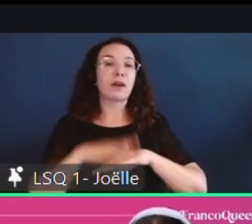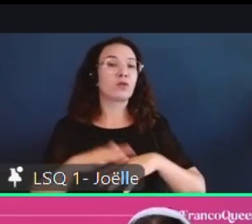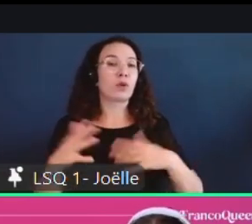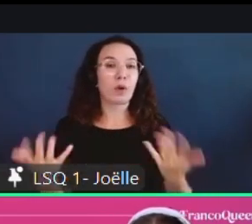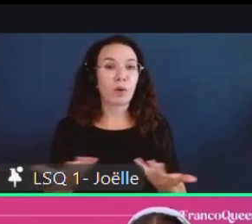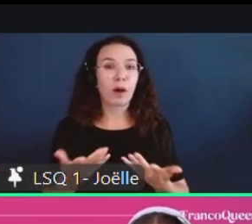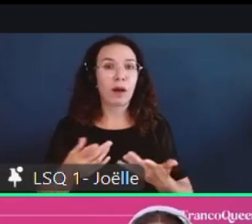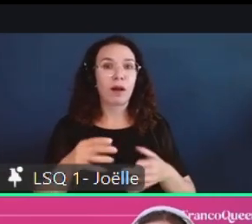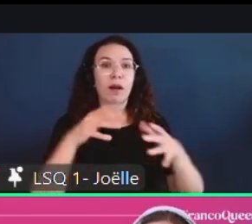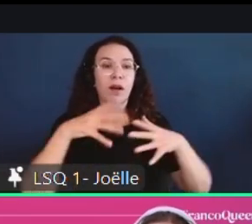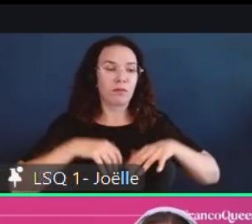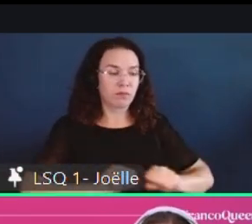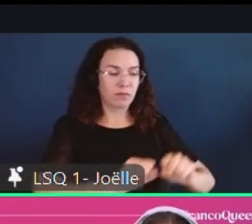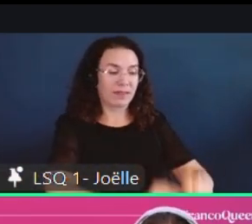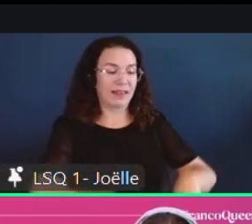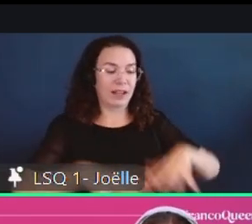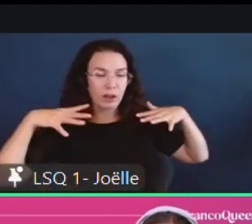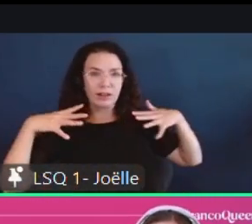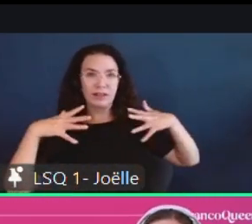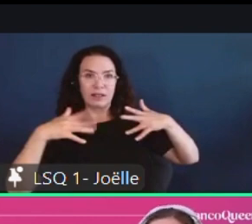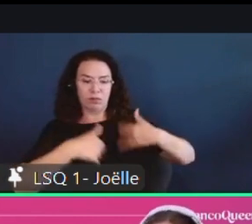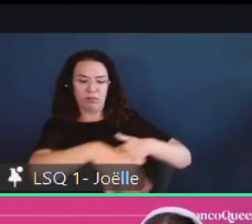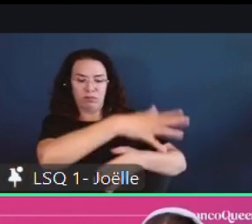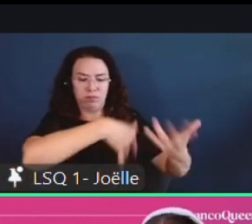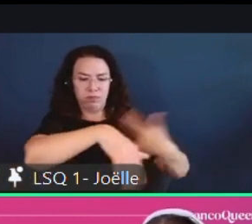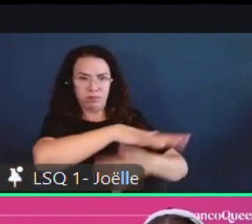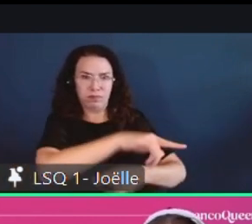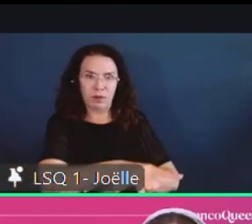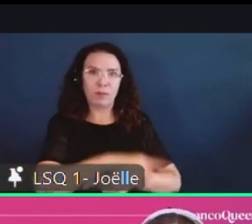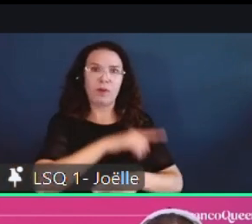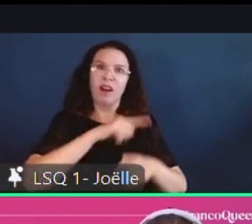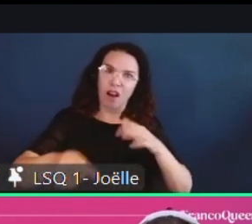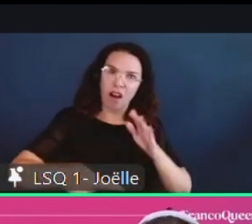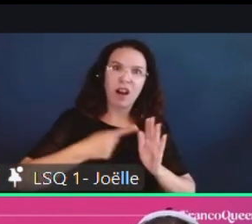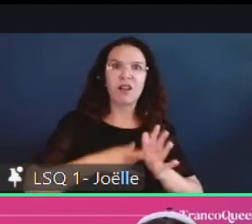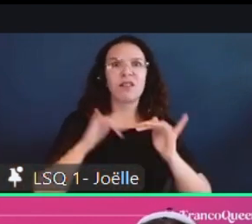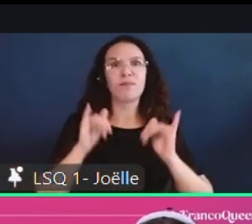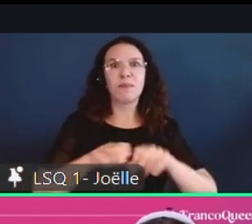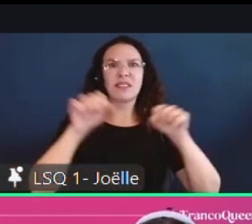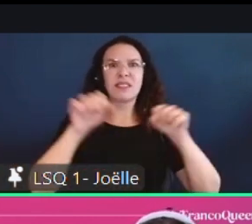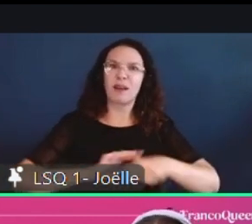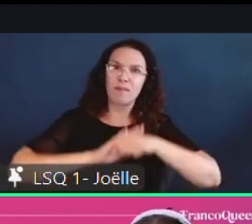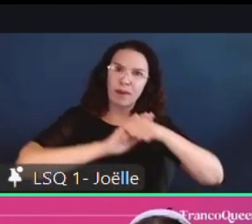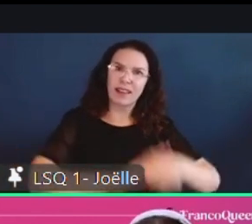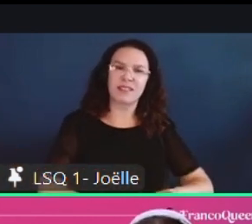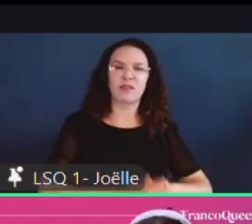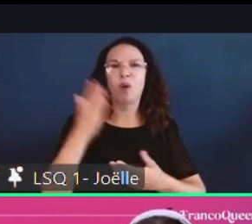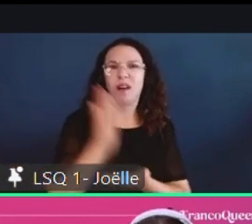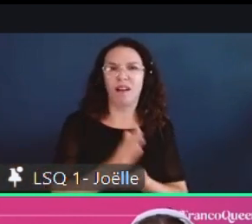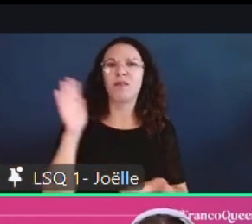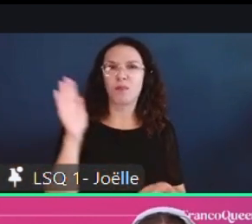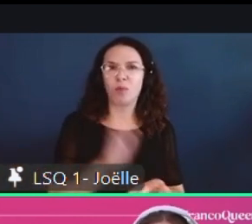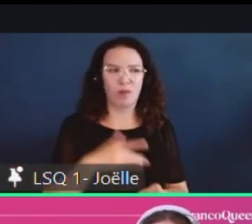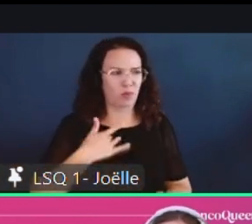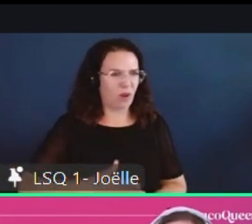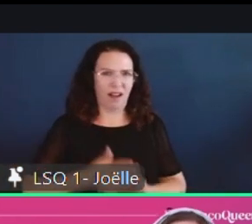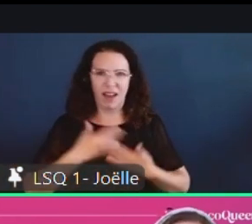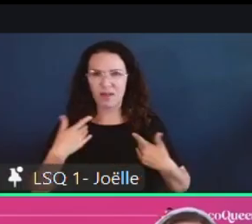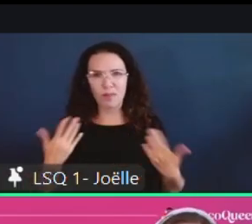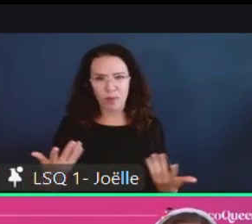de décolonisation si on veut que nos pratiques évitent de reproduire ces systèmes d'oppression qui nous nuisent à tous, en